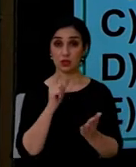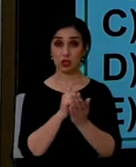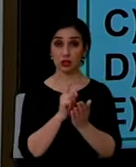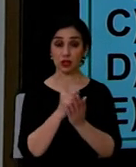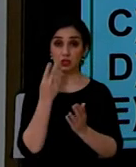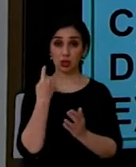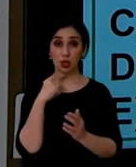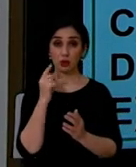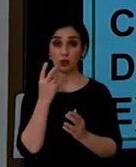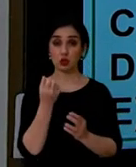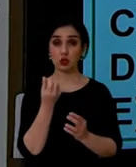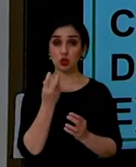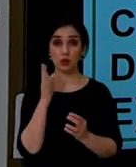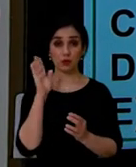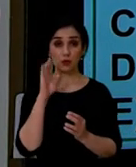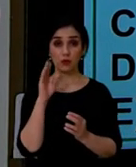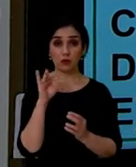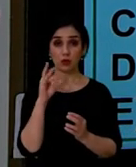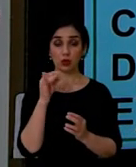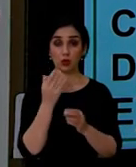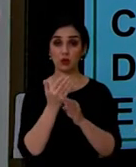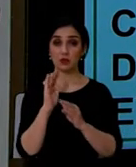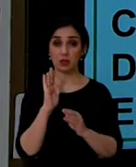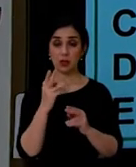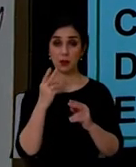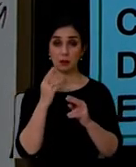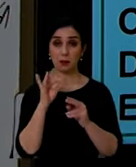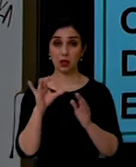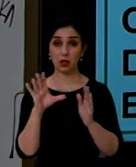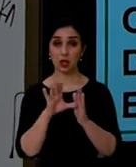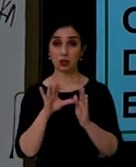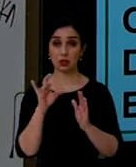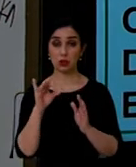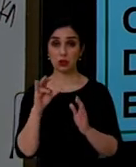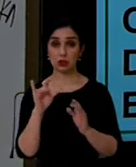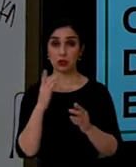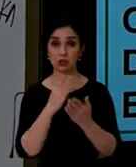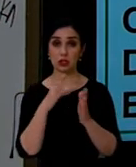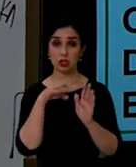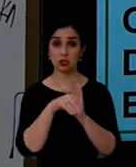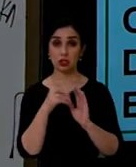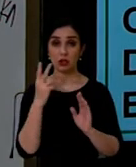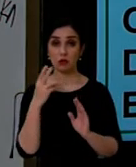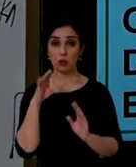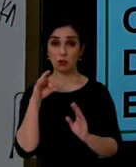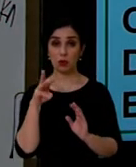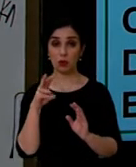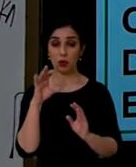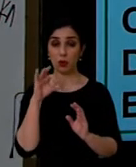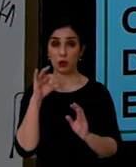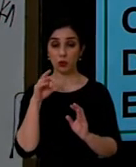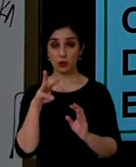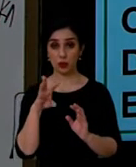Задача номер два. Сколько литров водорода выделится при электролизе раствора, содержащего 2 моль поваренной